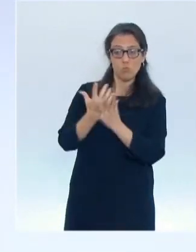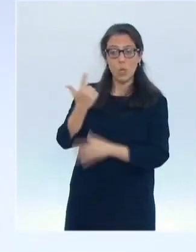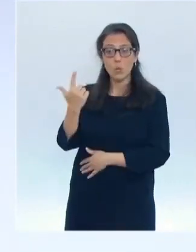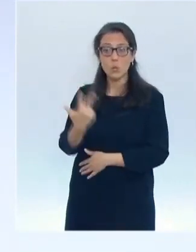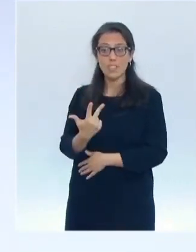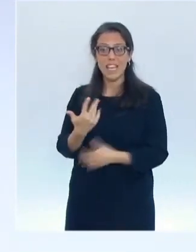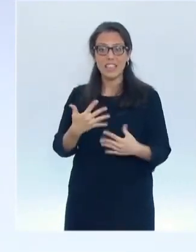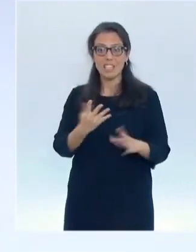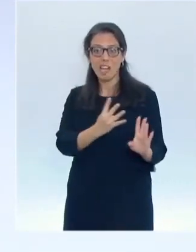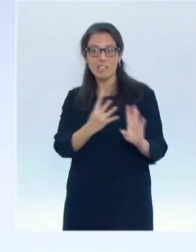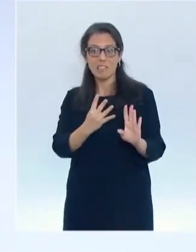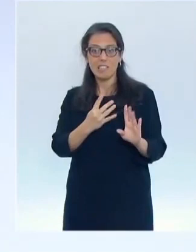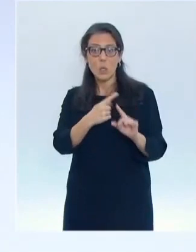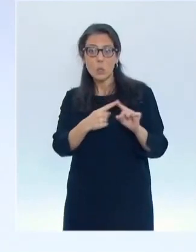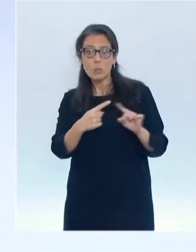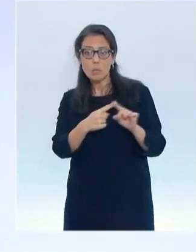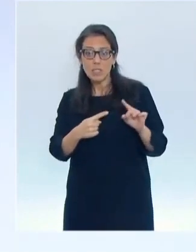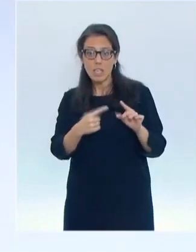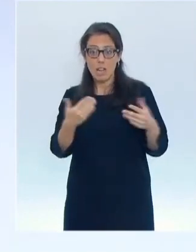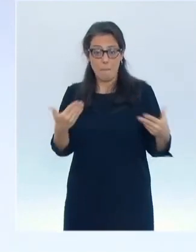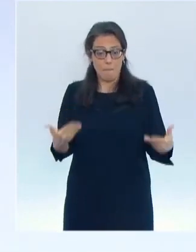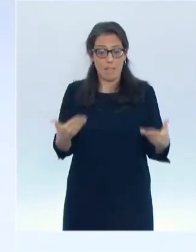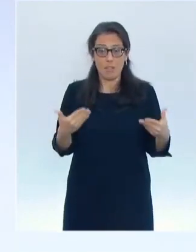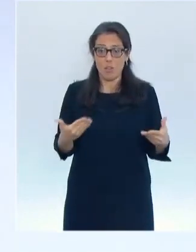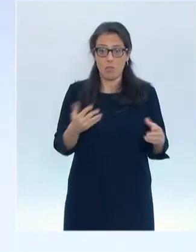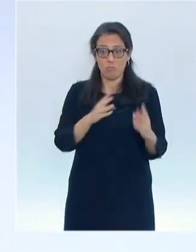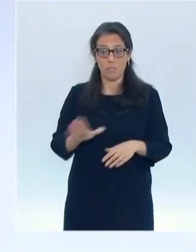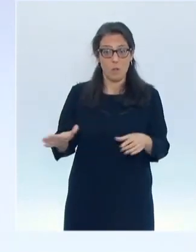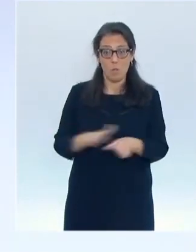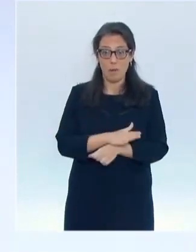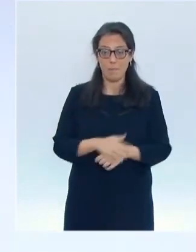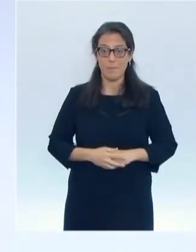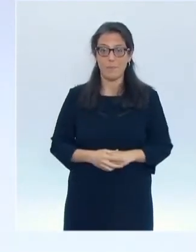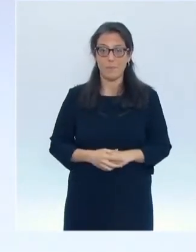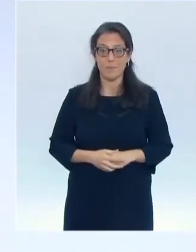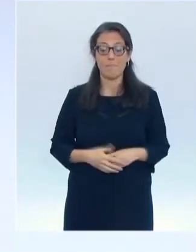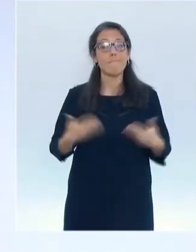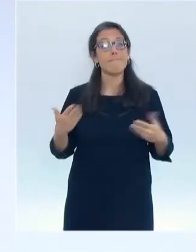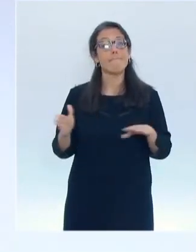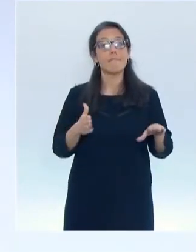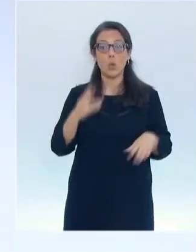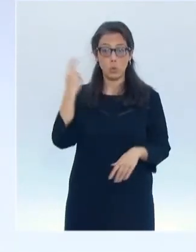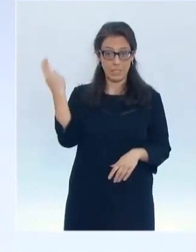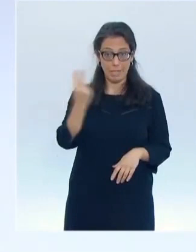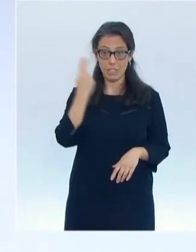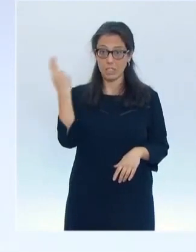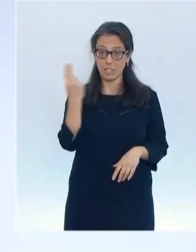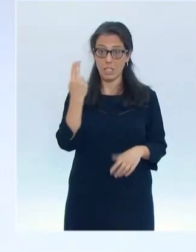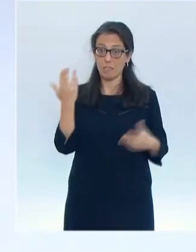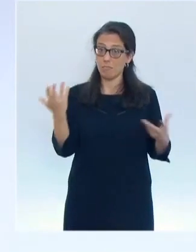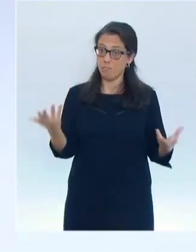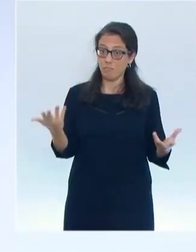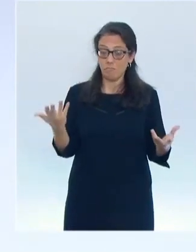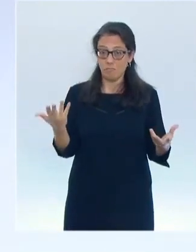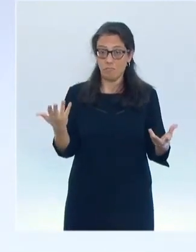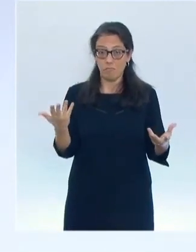enfin l'elysée n'ait pardon vous mettrez un maillot du brésil et pof il va vous marquez un but comme ça dans le bras et un